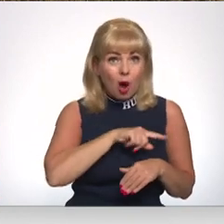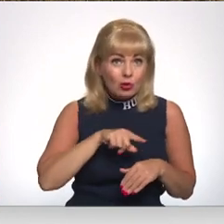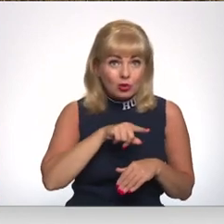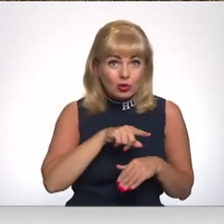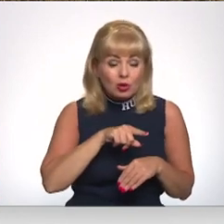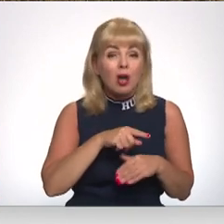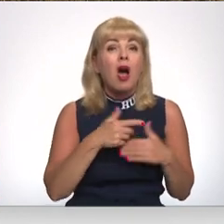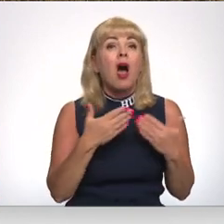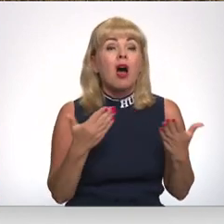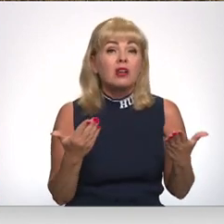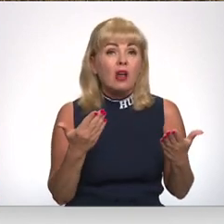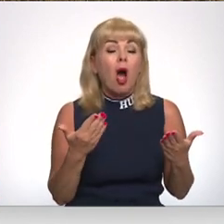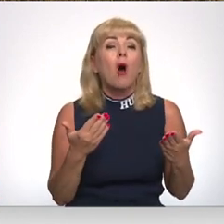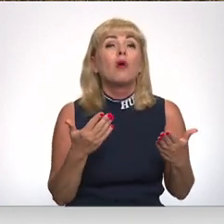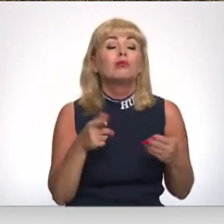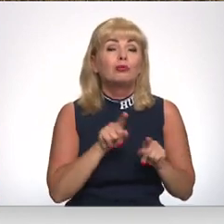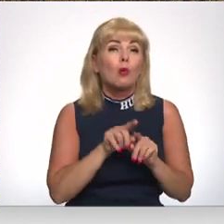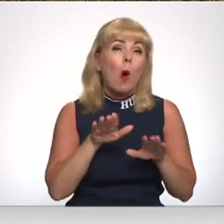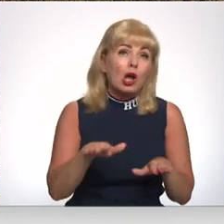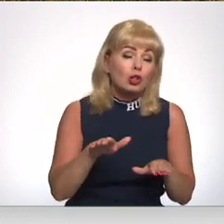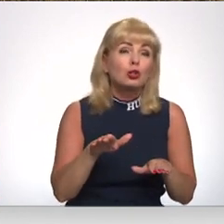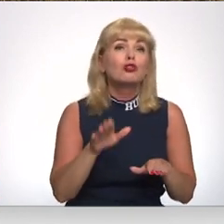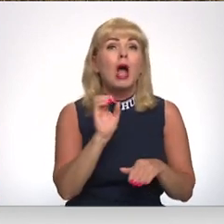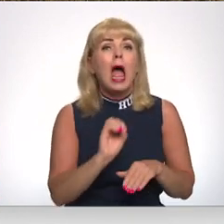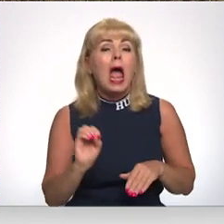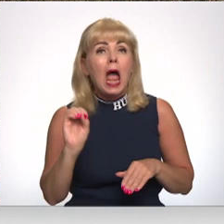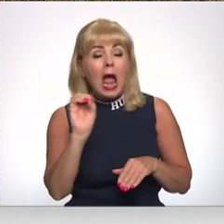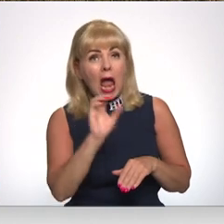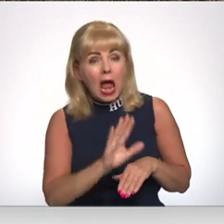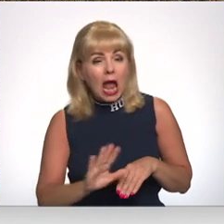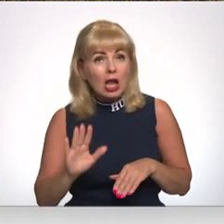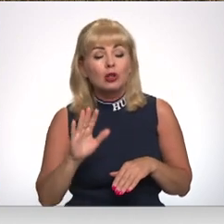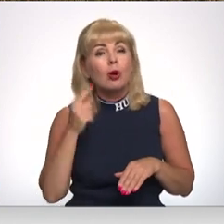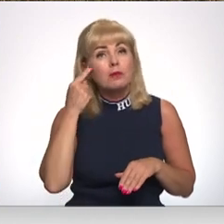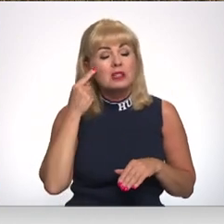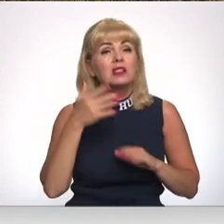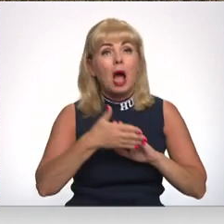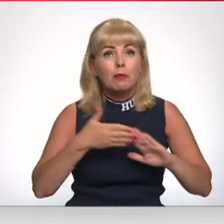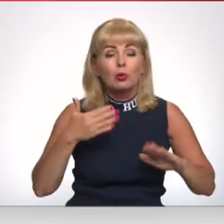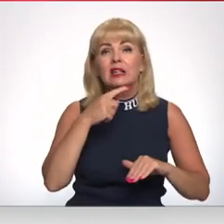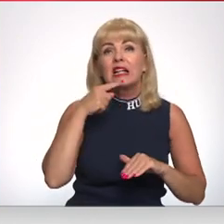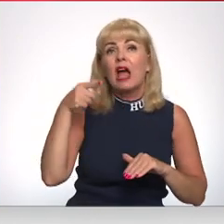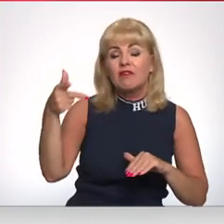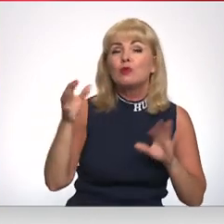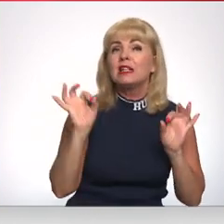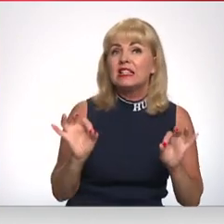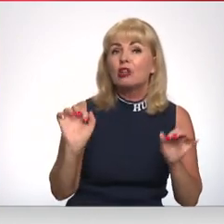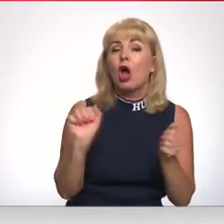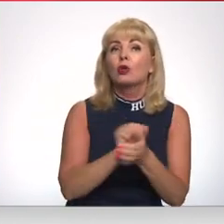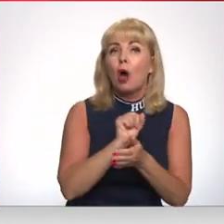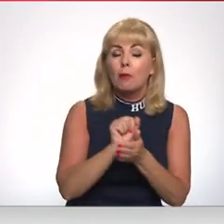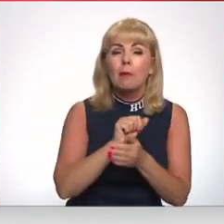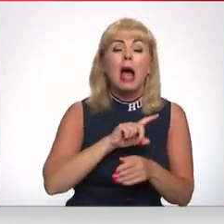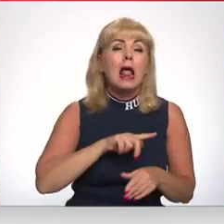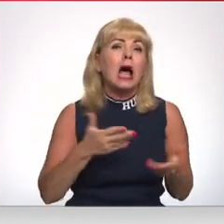no acīm. Eiropa un rietumi sāk saprast Krievijas patieso dabu. Arī Latvijas politiski